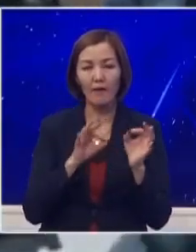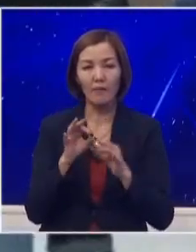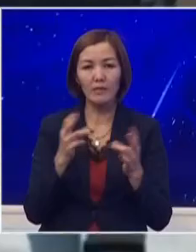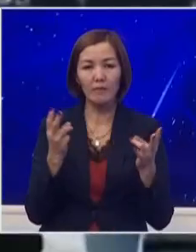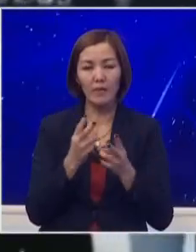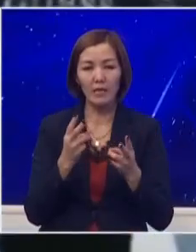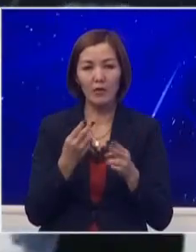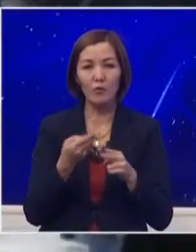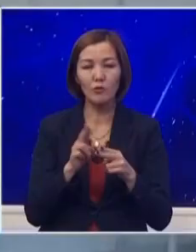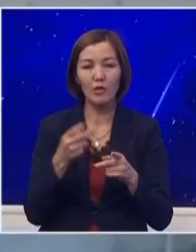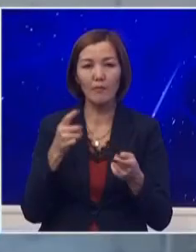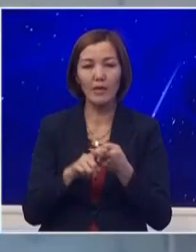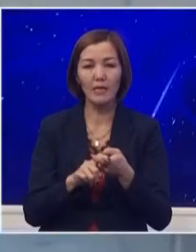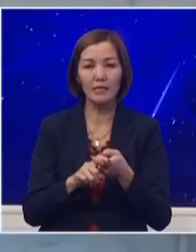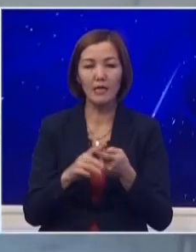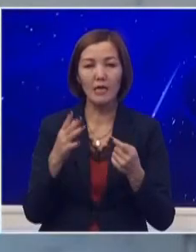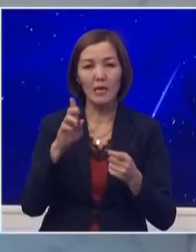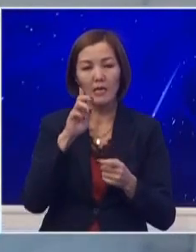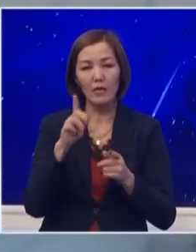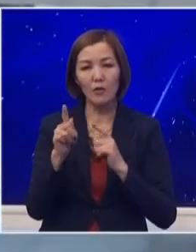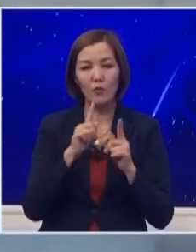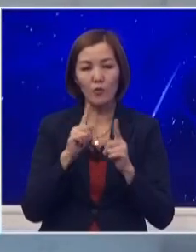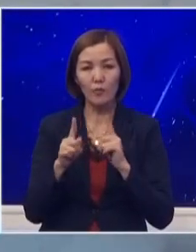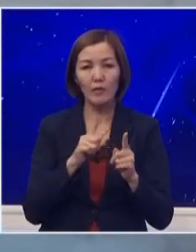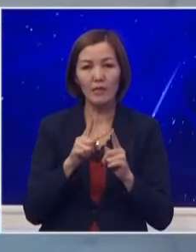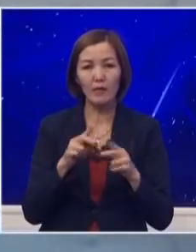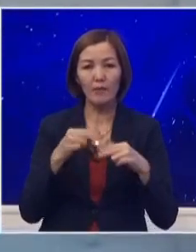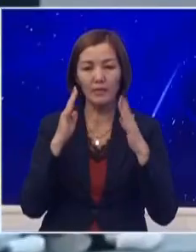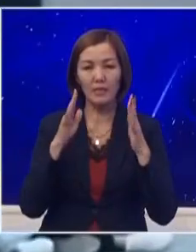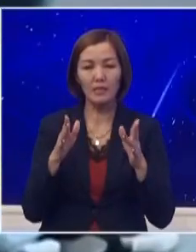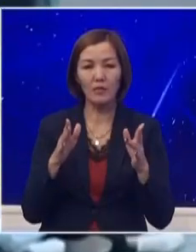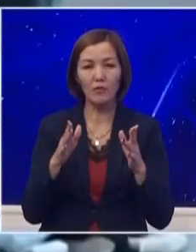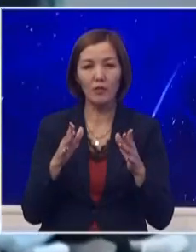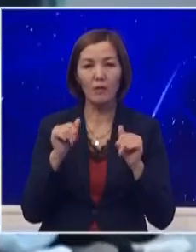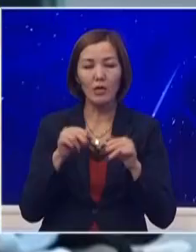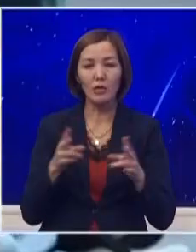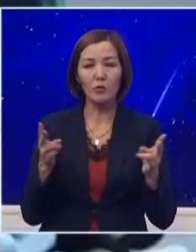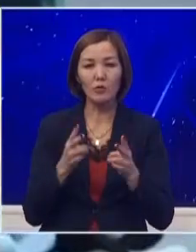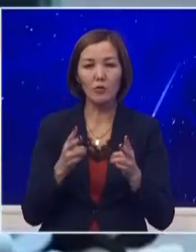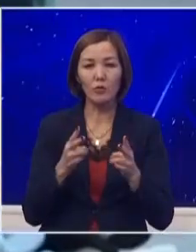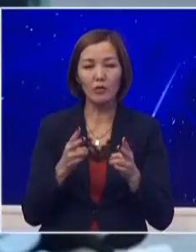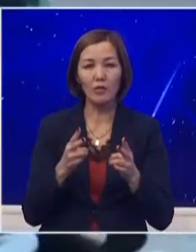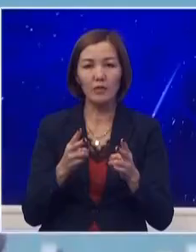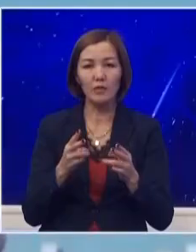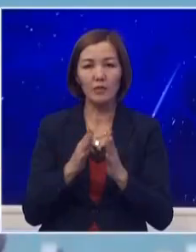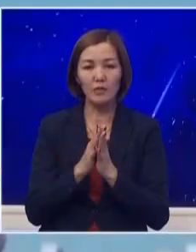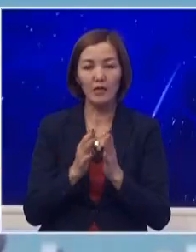жеткізді. Осыған байланысты мамандар ел үкіметтерін аталған мәселеге баса назар аударып, оны шешу жолдарын қарастыруға